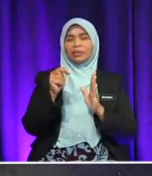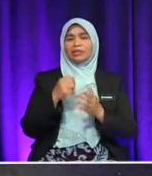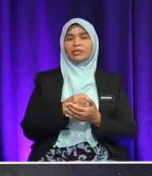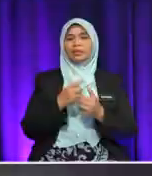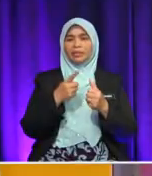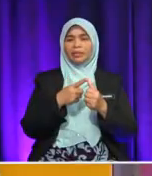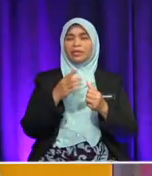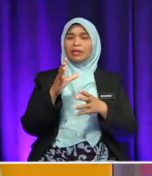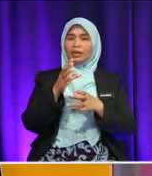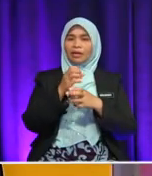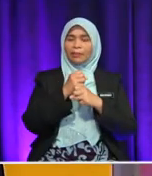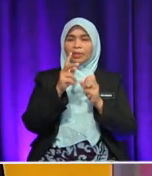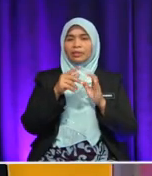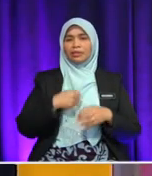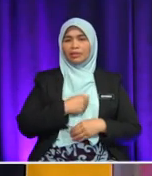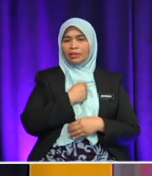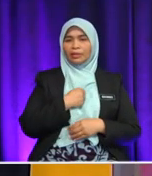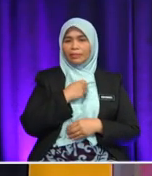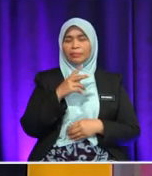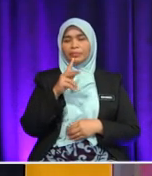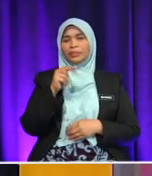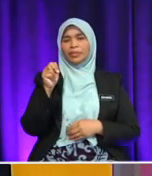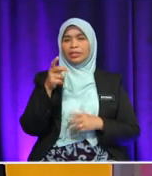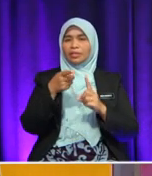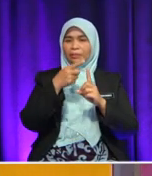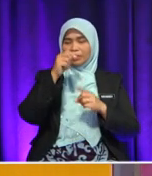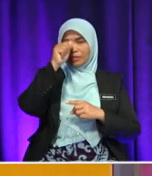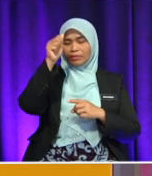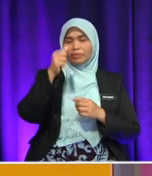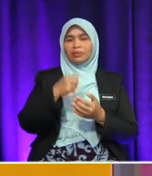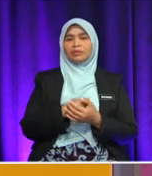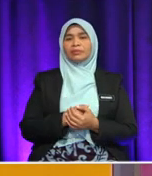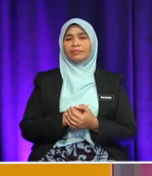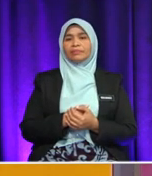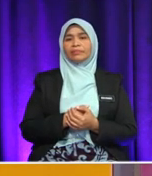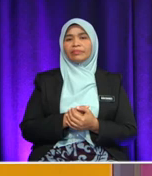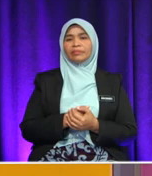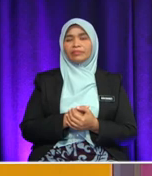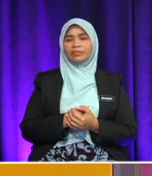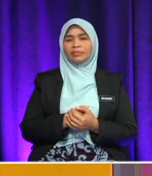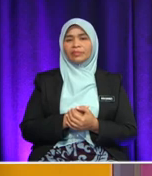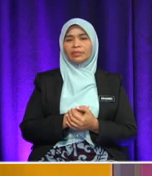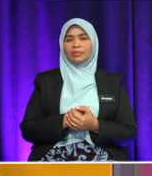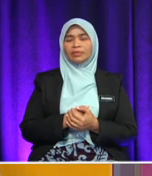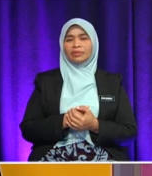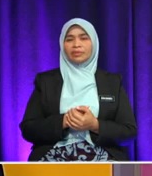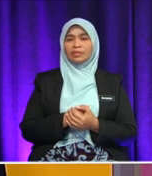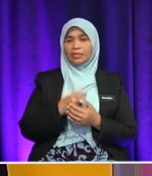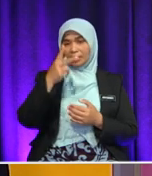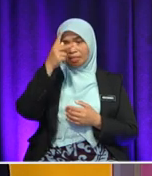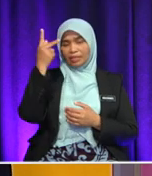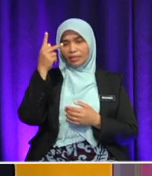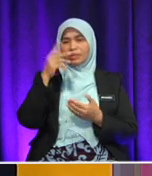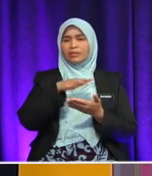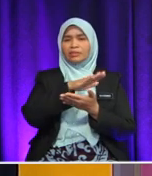Allah Subhanahu Wa Ta'ala diharapkan mendapat keampunan daripada Allah Subhanahu Wa Ta'ala karena semuanya